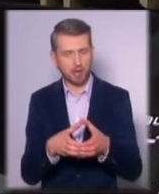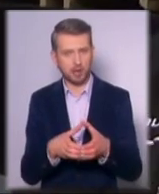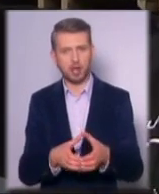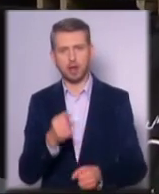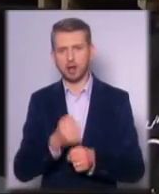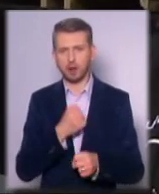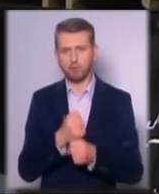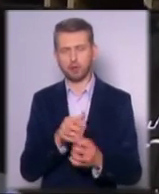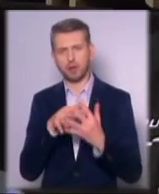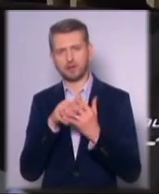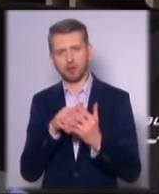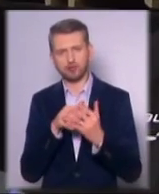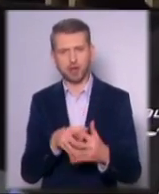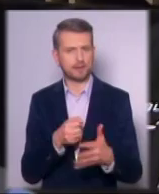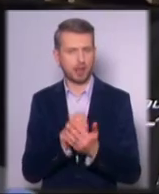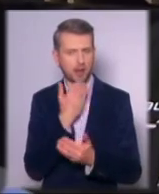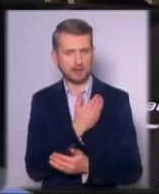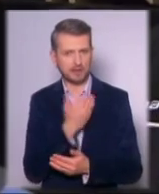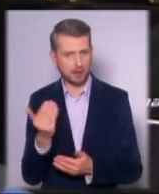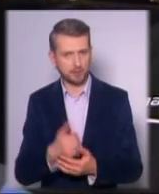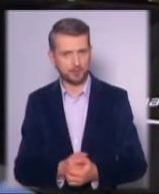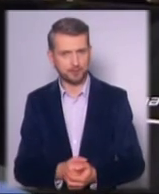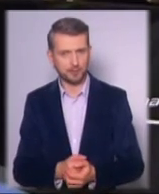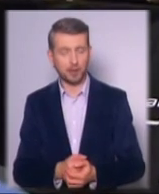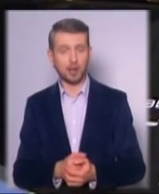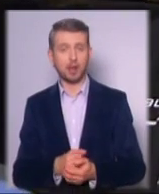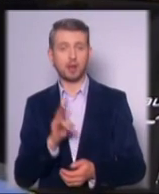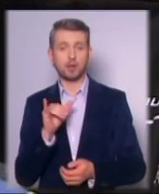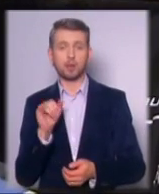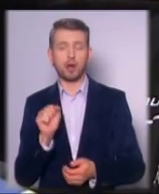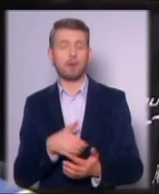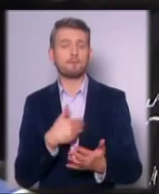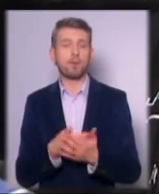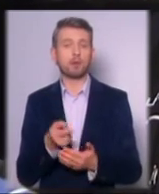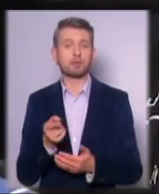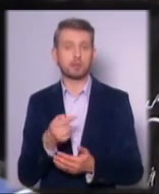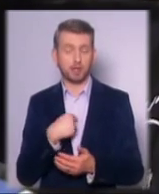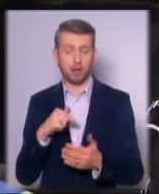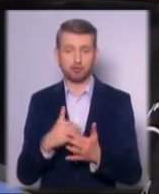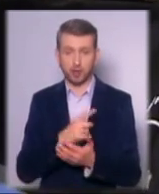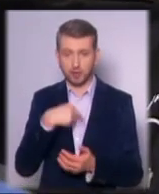работала, сражалась, билась до конца. Ну, а вот то, что я